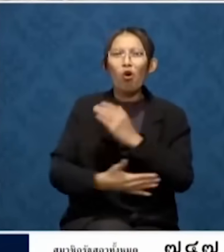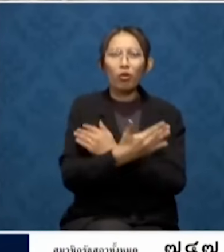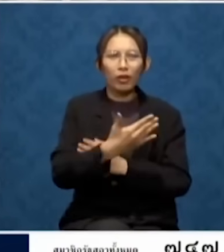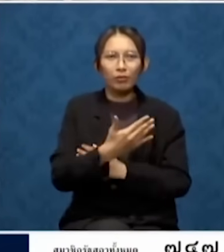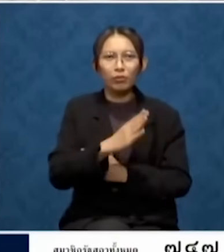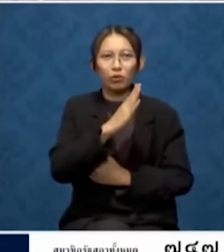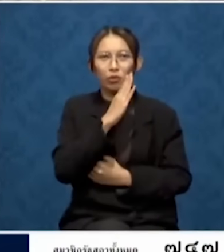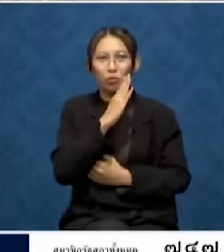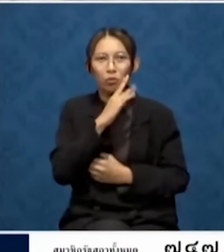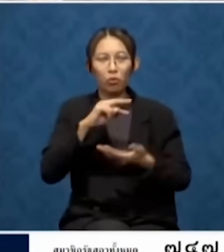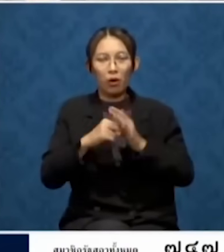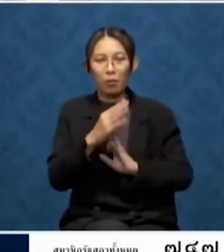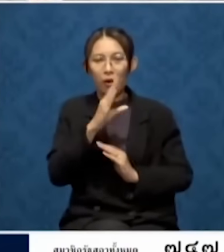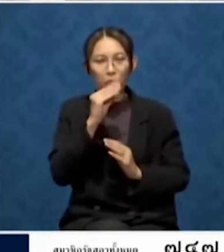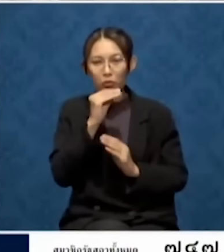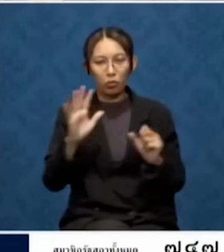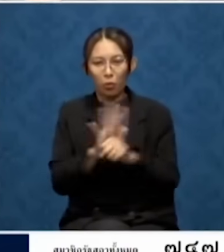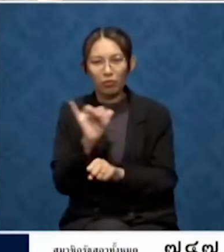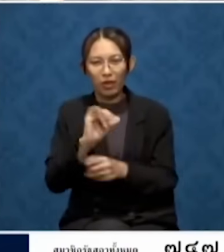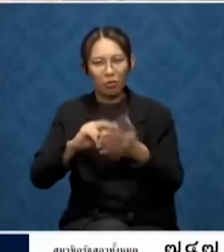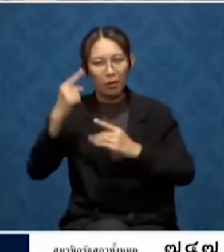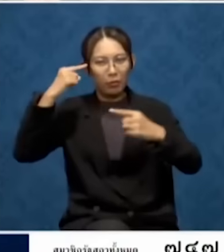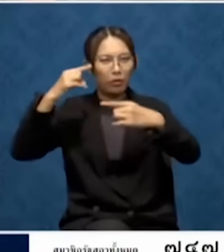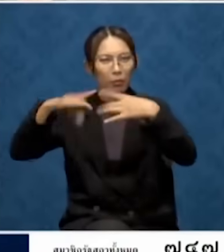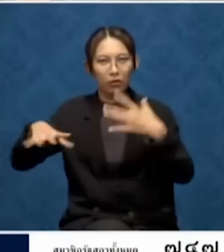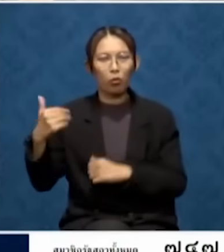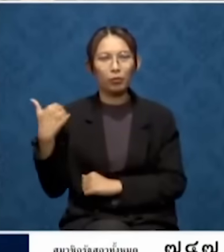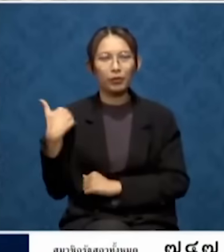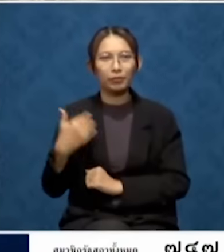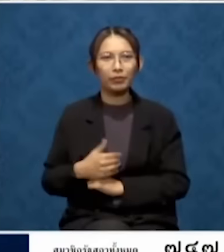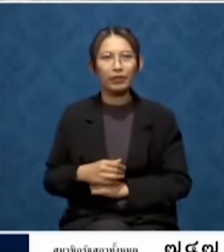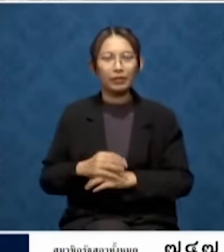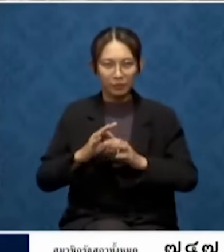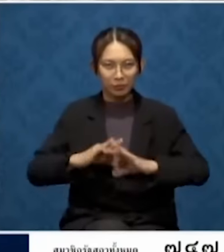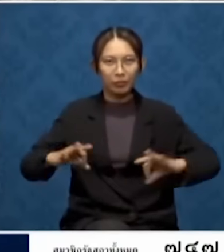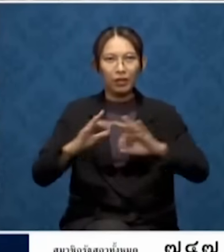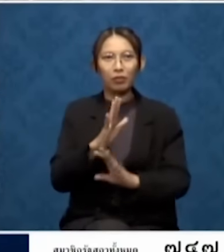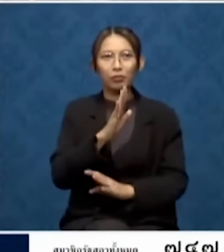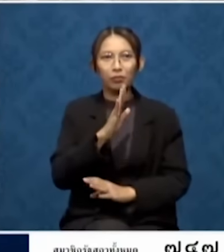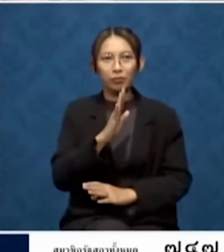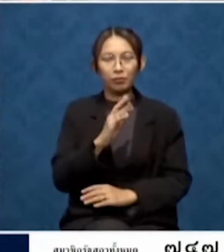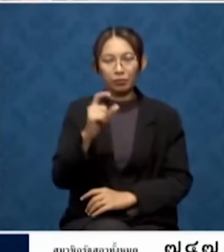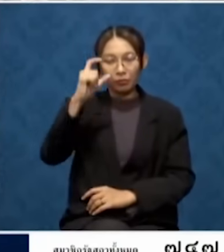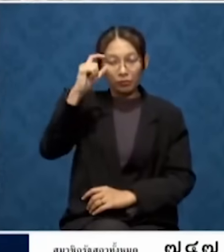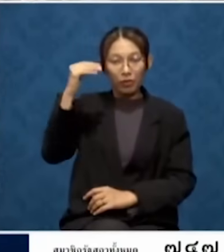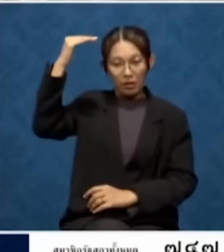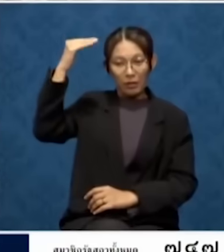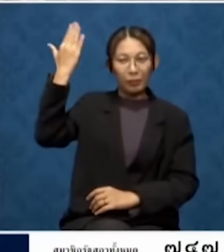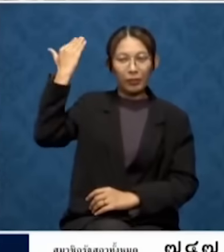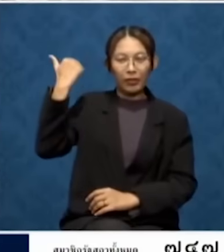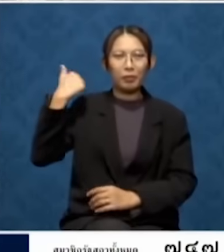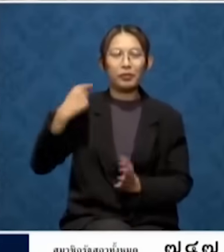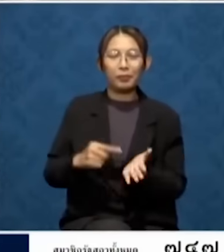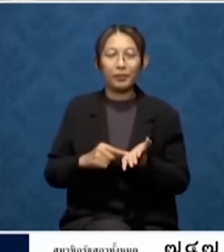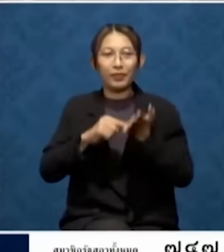ดไม่สิ้นกระแสความจะเข้าใจคาดเคลื่อนเลยท่านประธานครับดังนั้นนะครับการที่ท่านรังสิมันโรมได้เสนอขึ้นม